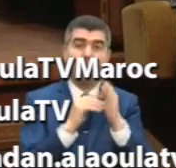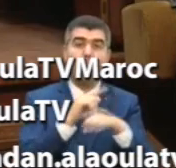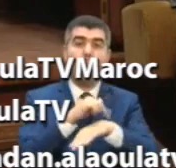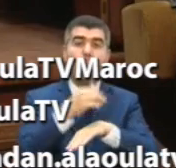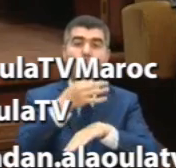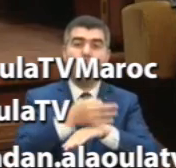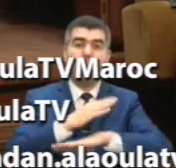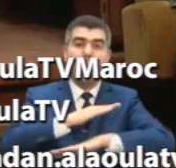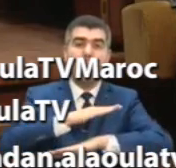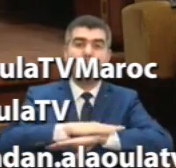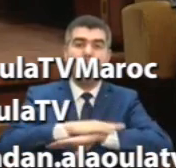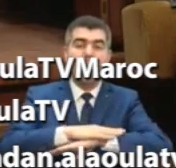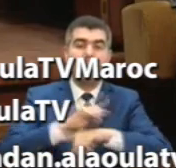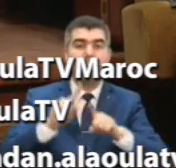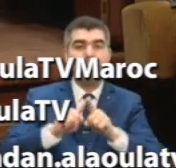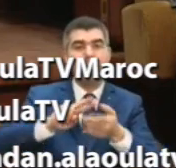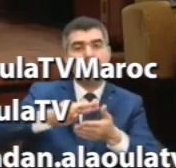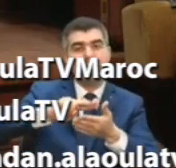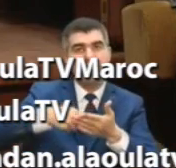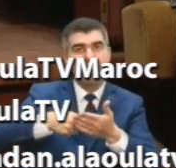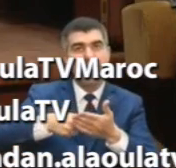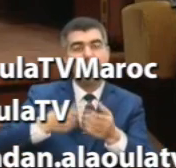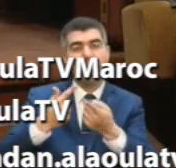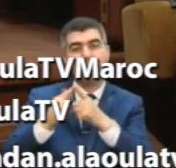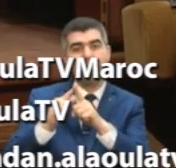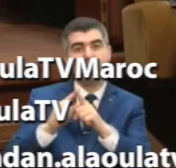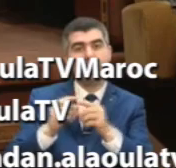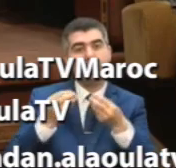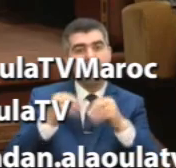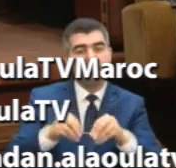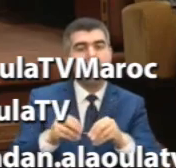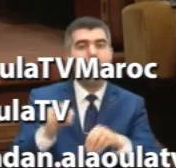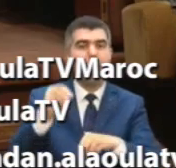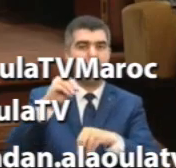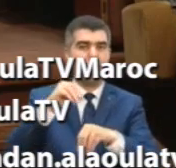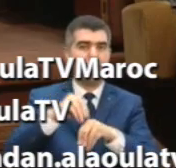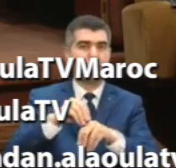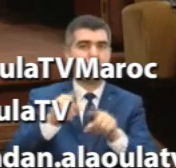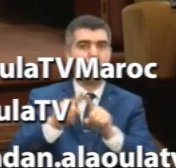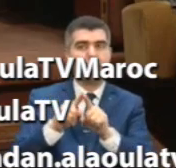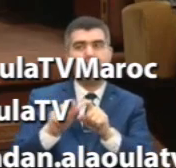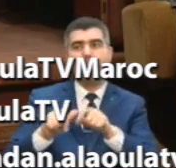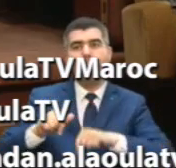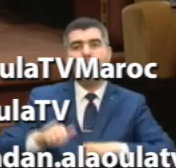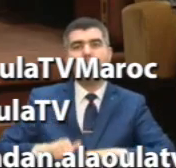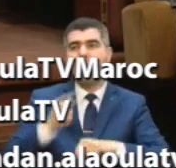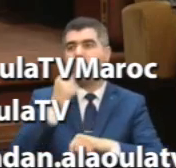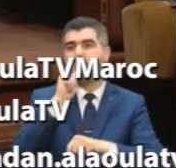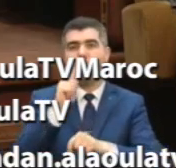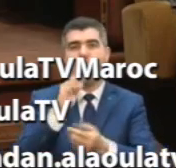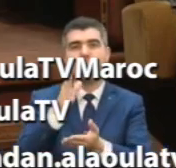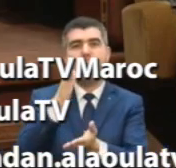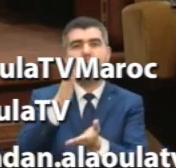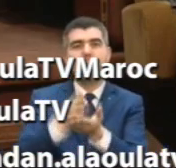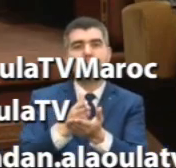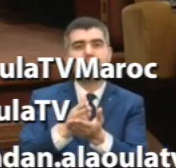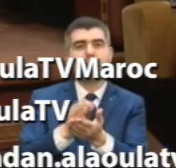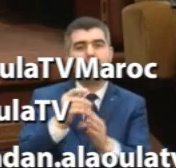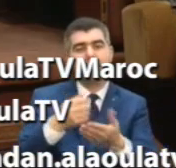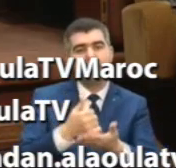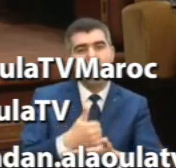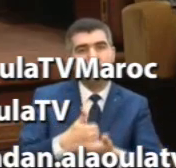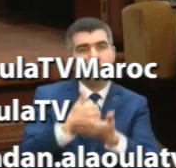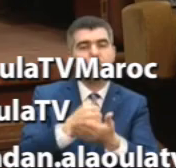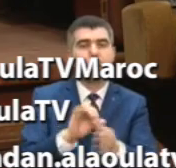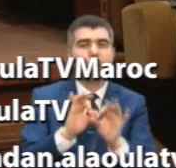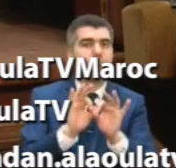وإجراء اتفاقيات معينة، إلا أن كذلك باءت بالفشل لتعنت مؤسسات الدولة. بالإضافة لذلك السيد